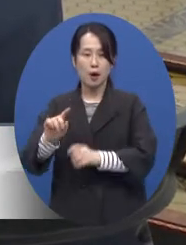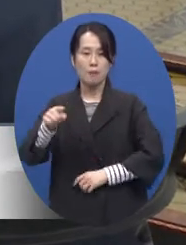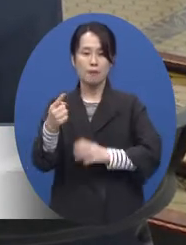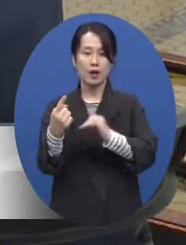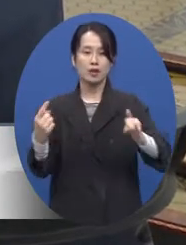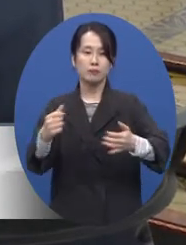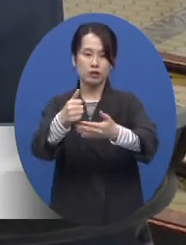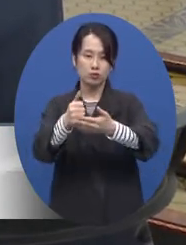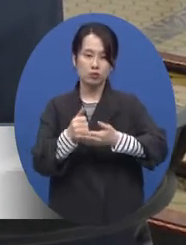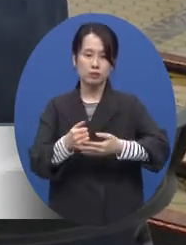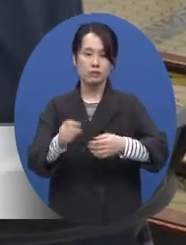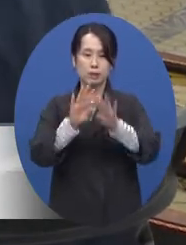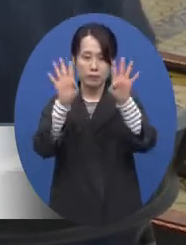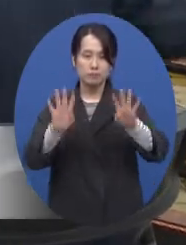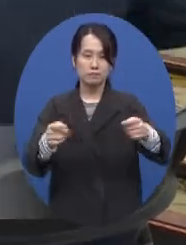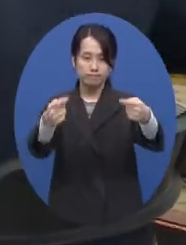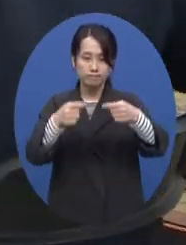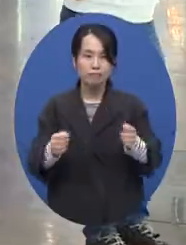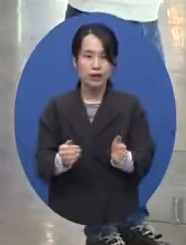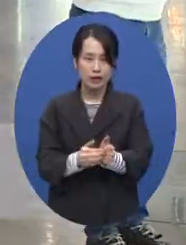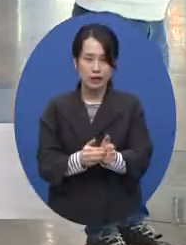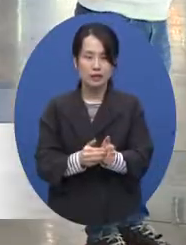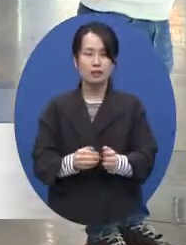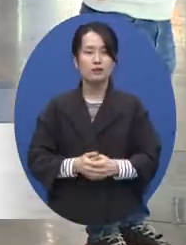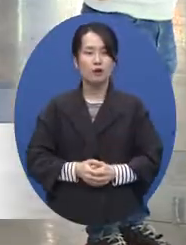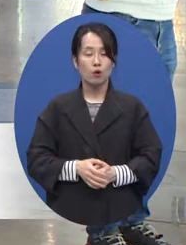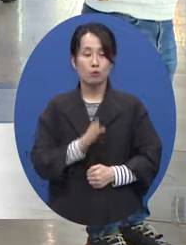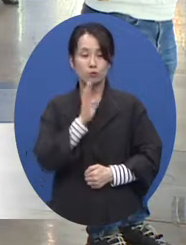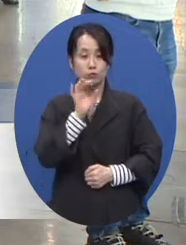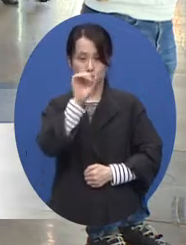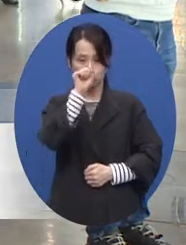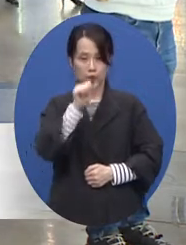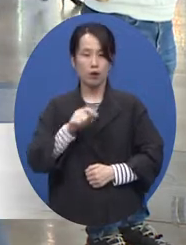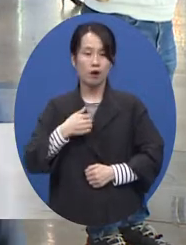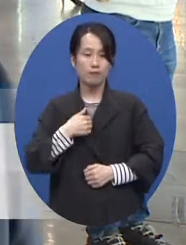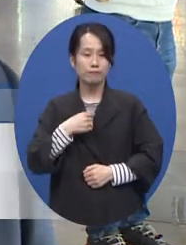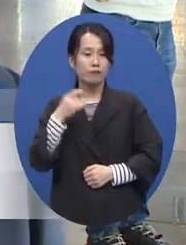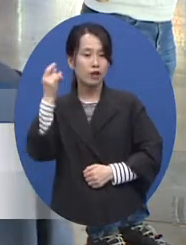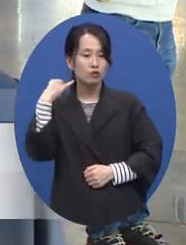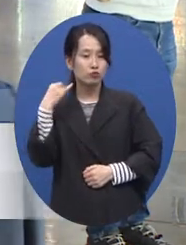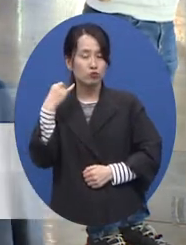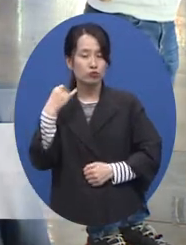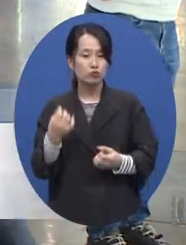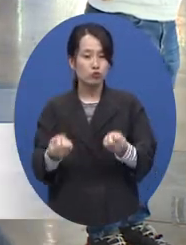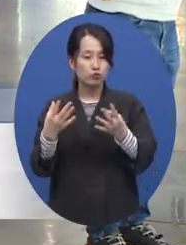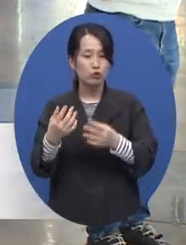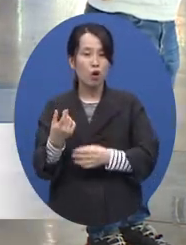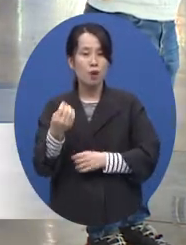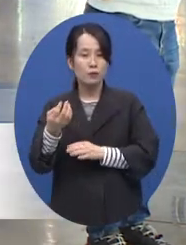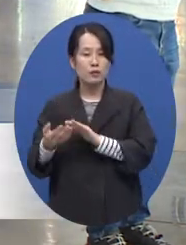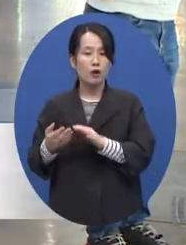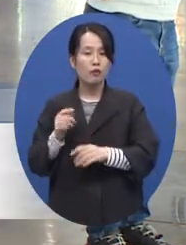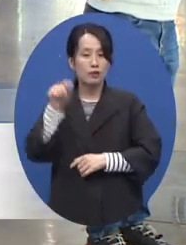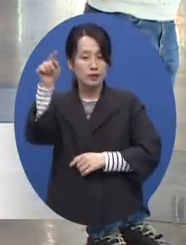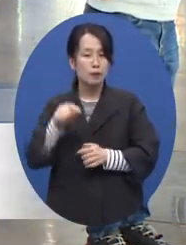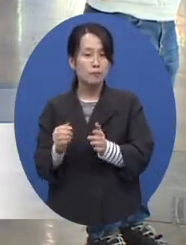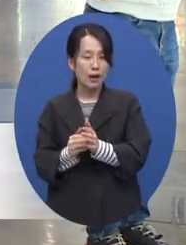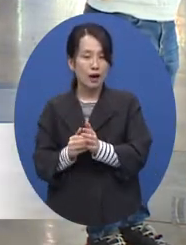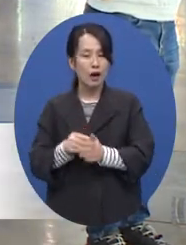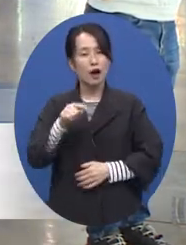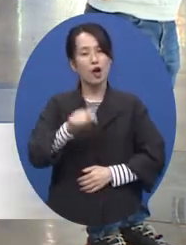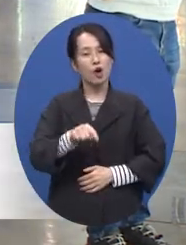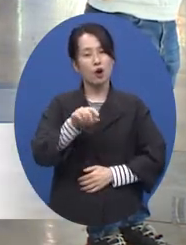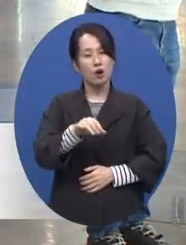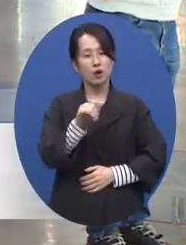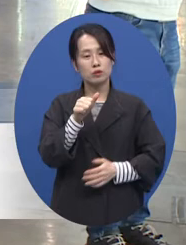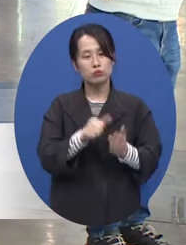명의 바이어들도 박람회를 찾았습니다. Yeah, it's very good. I just came from China. I was at an expo in